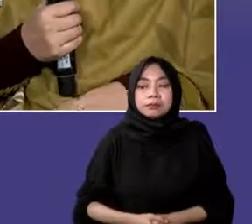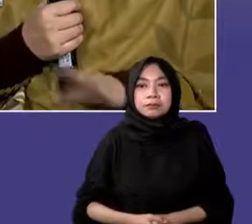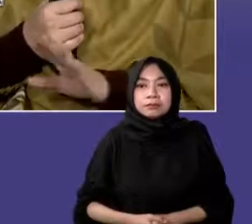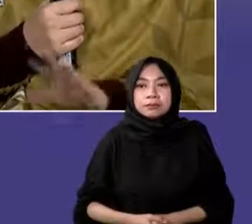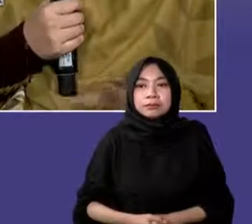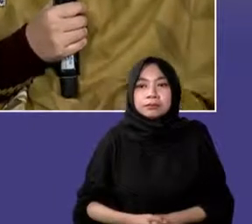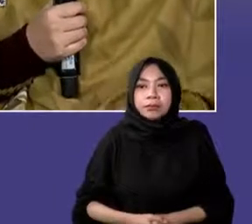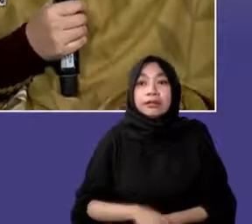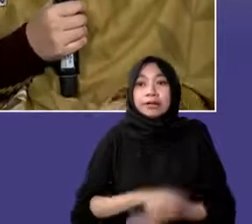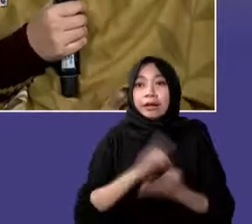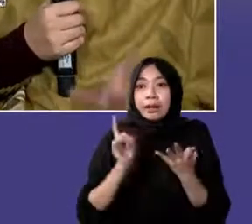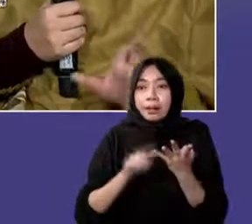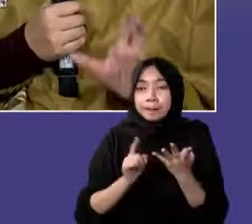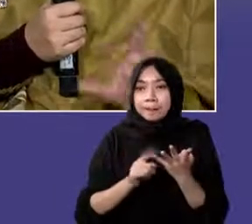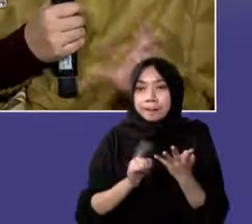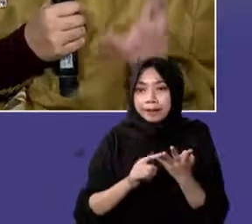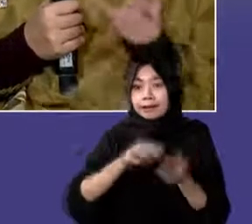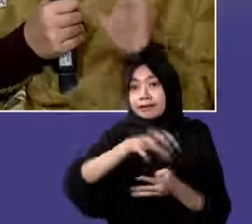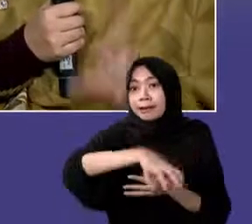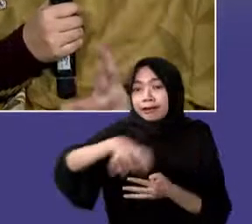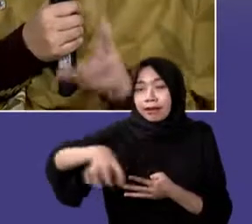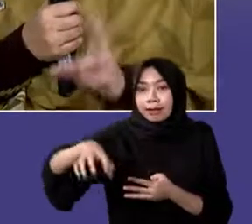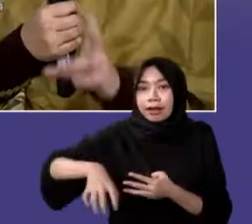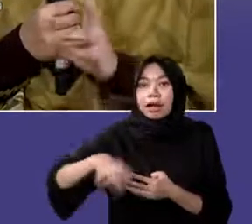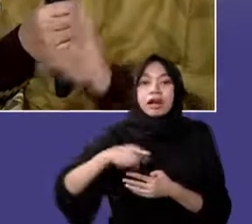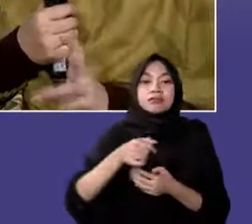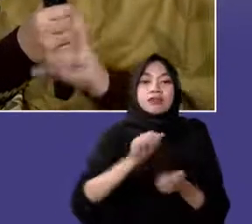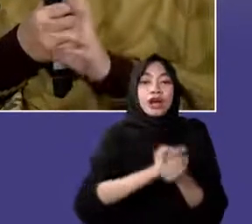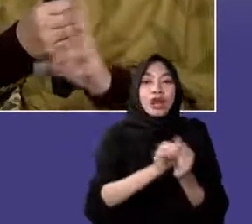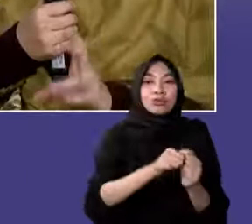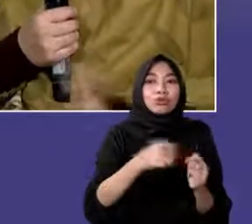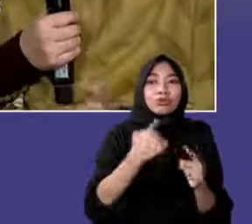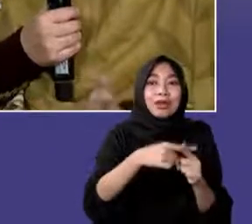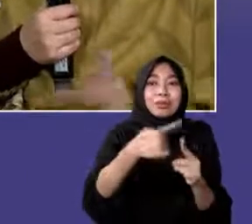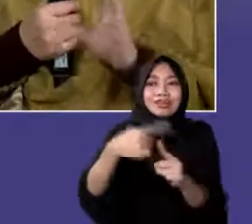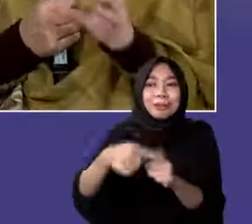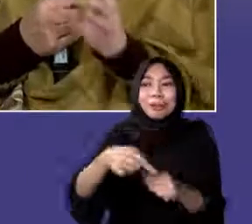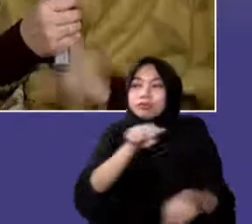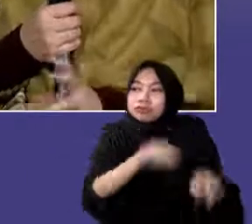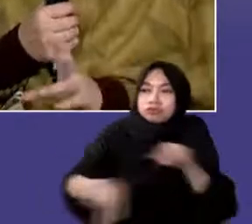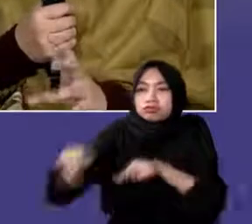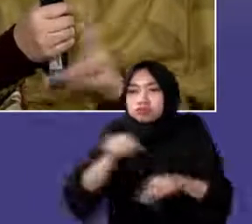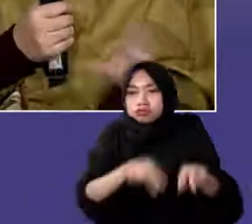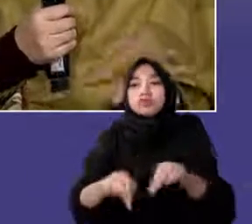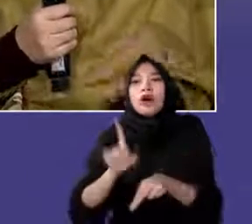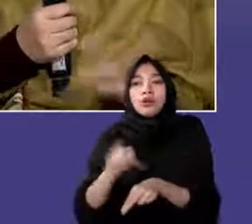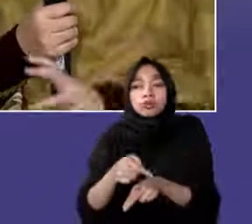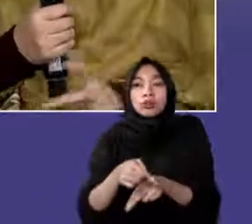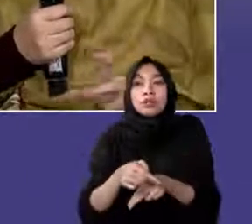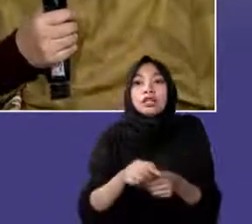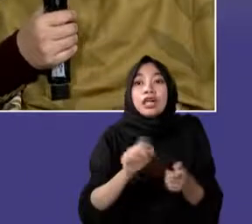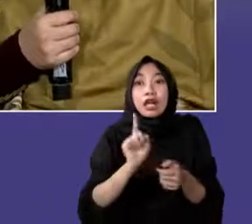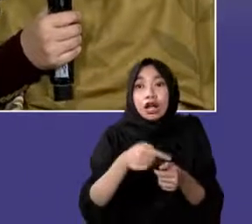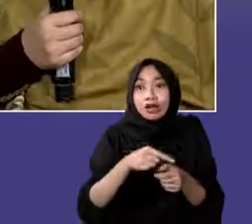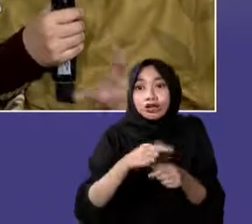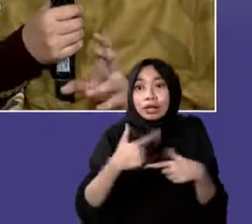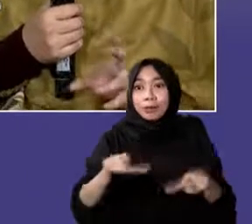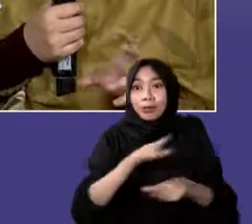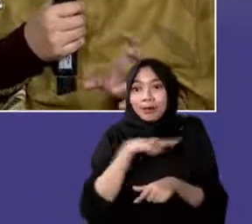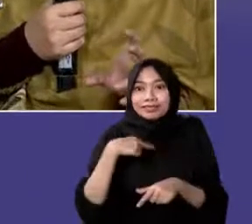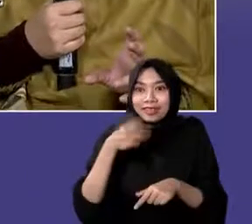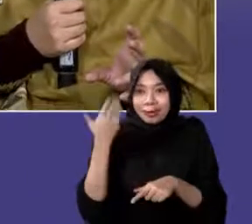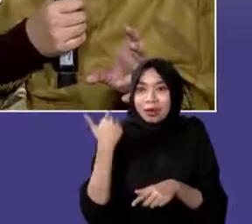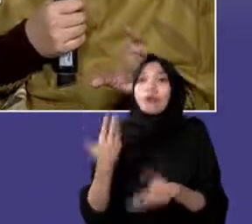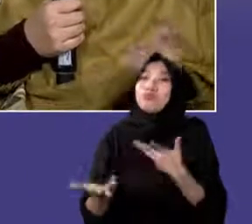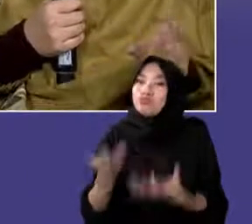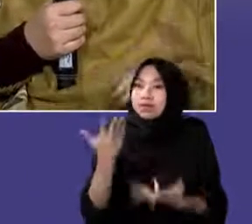Yang keempat, setiap daerah ini harus siap-siap memantau kasus penambahan hariannya yang juga bisa berdampak karena libur panjang. Saat ini